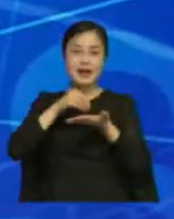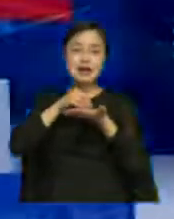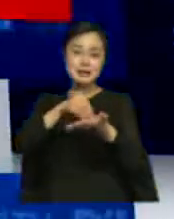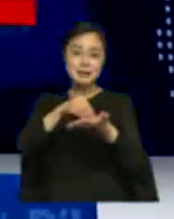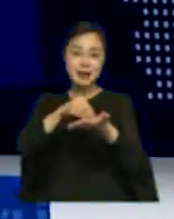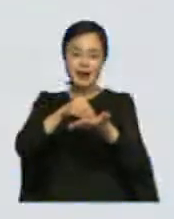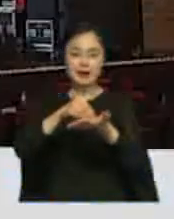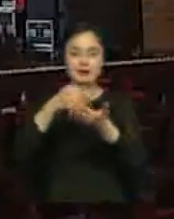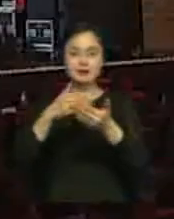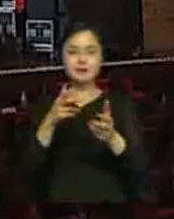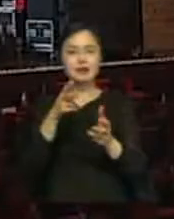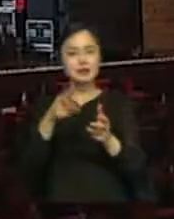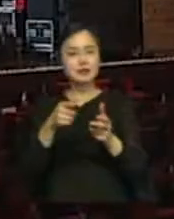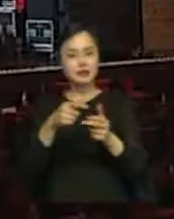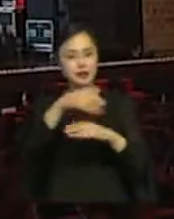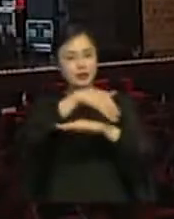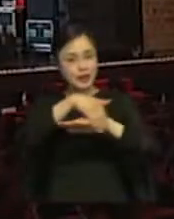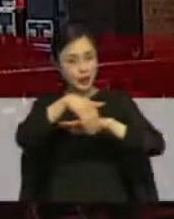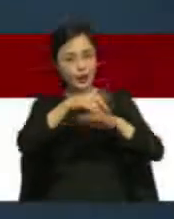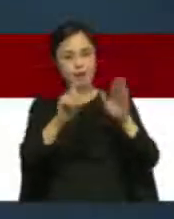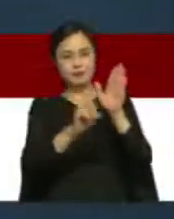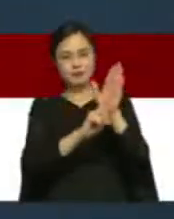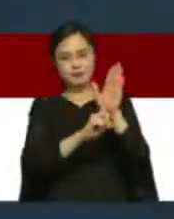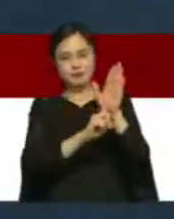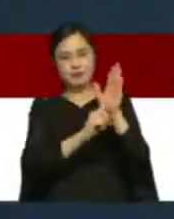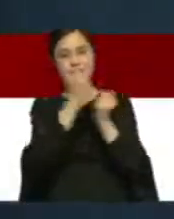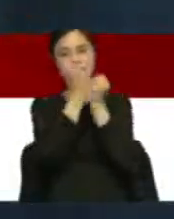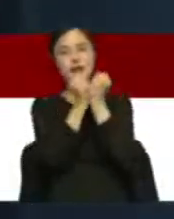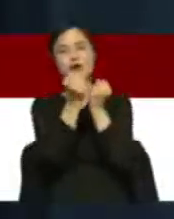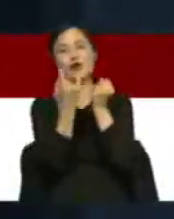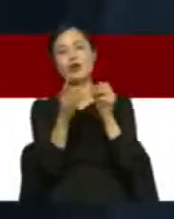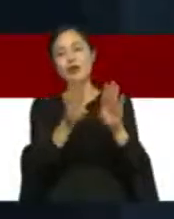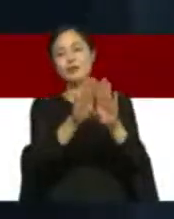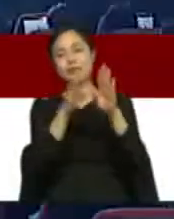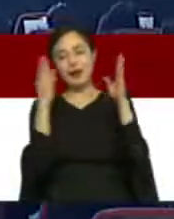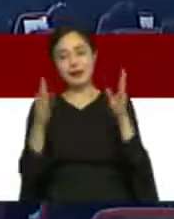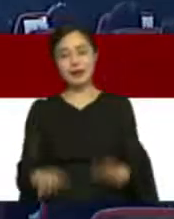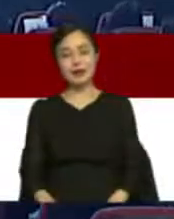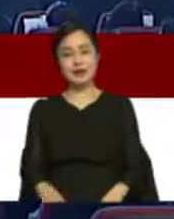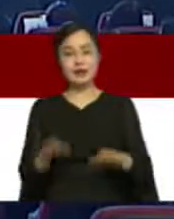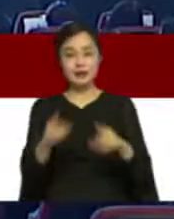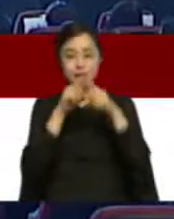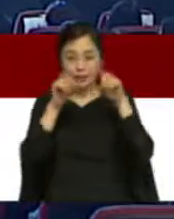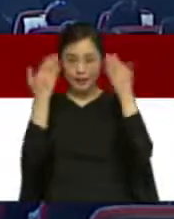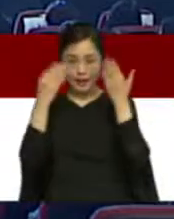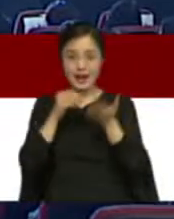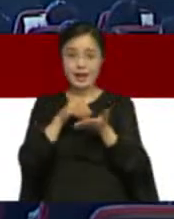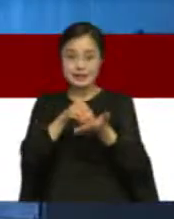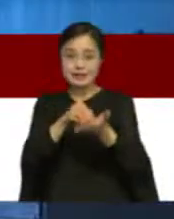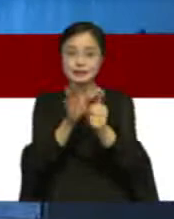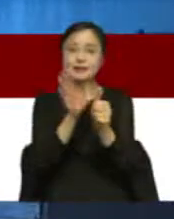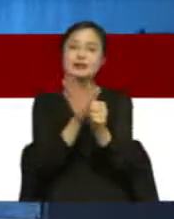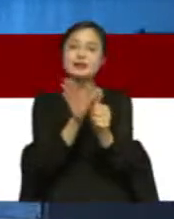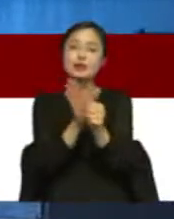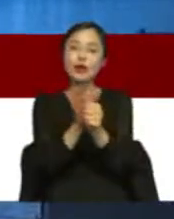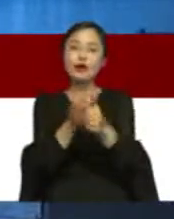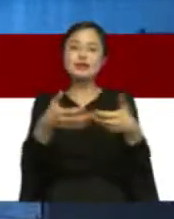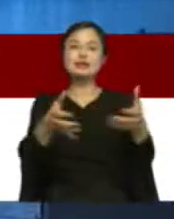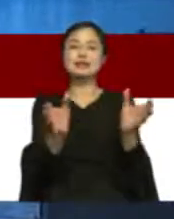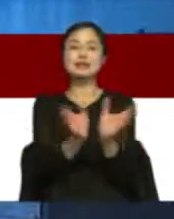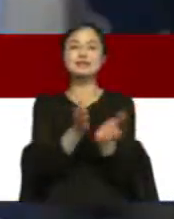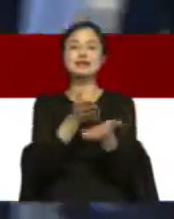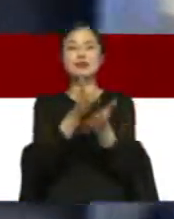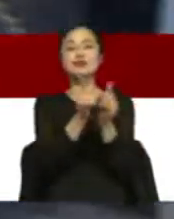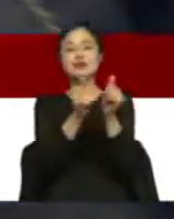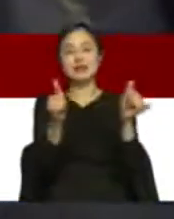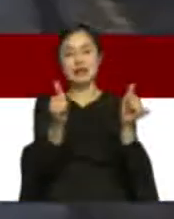설명회를 개최합니다. 이번 설명회는 대학 진학지도 지원단 소속의 전문 강사들이 지난해 정시